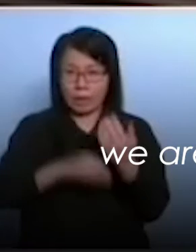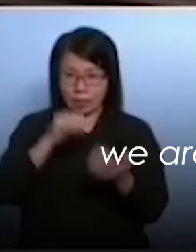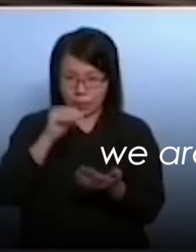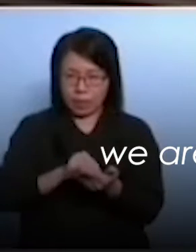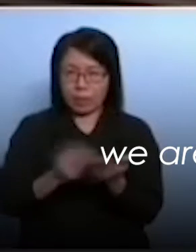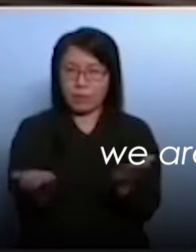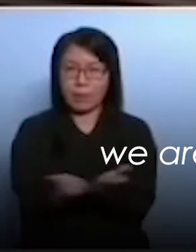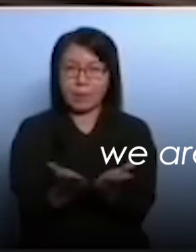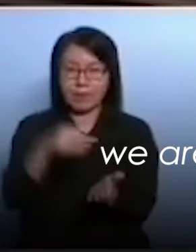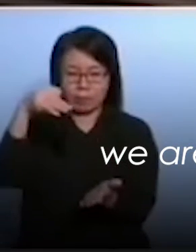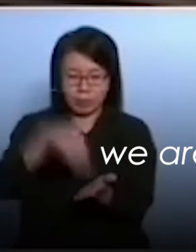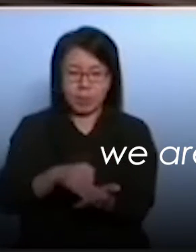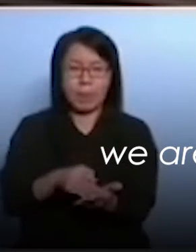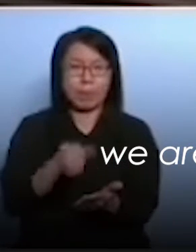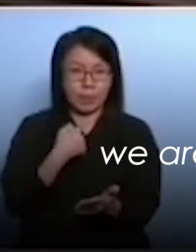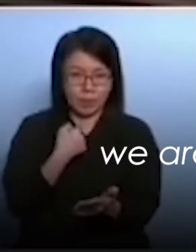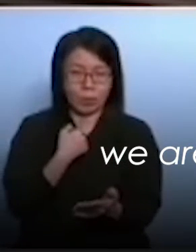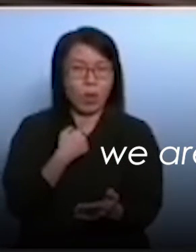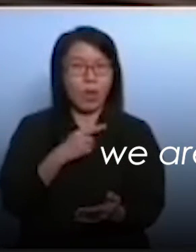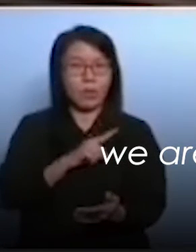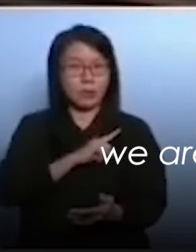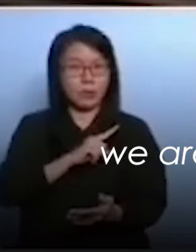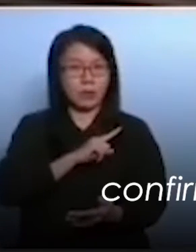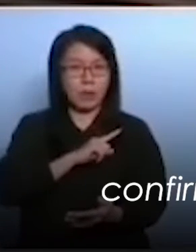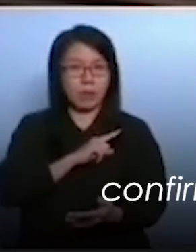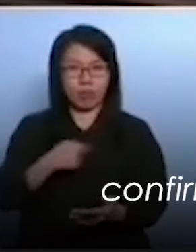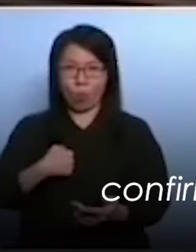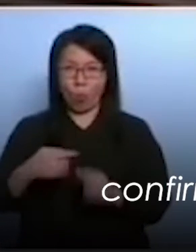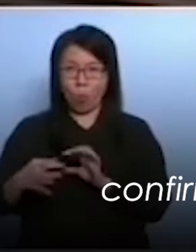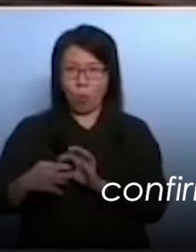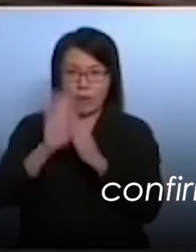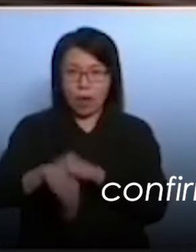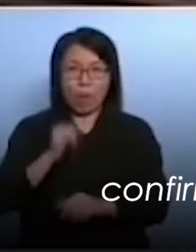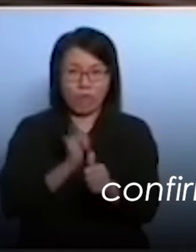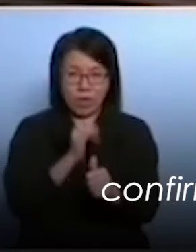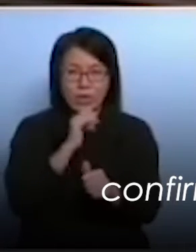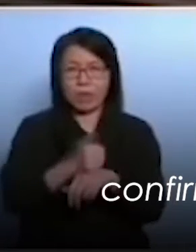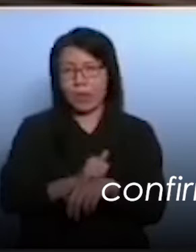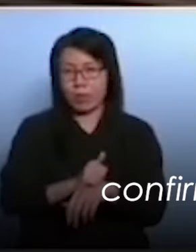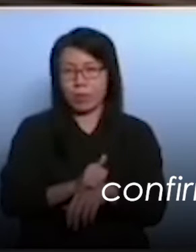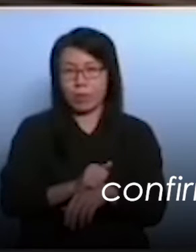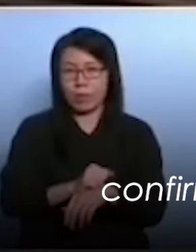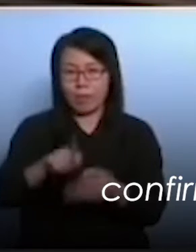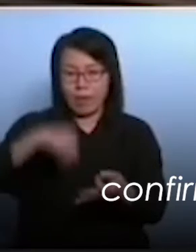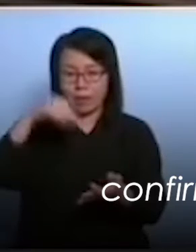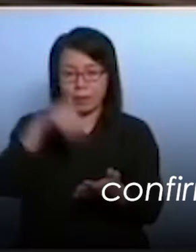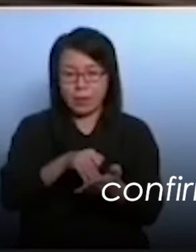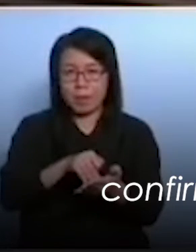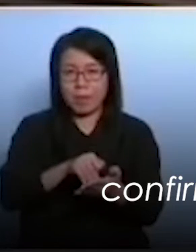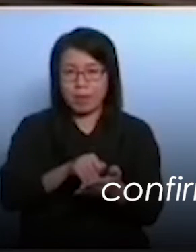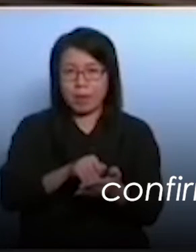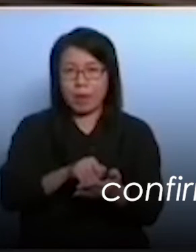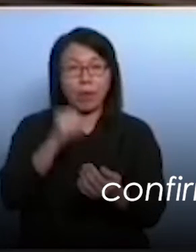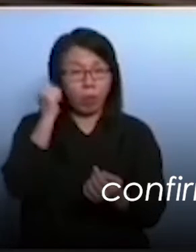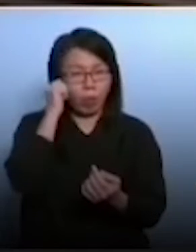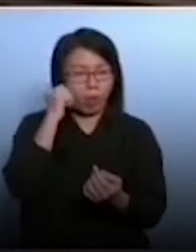個確認書就是說自己不是那位匿名的人士，那個簽下去並不是那麼容易的，因為你是